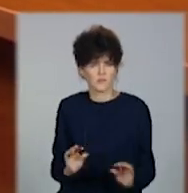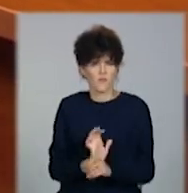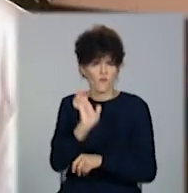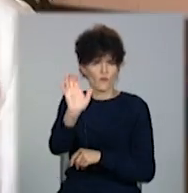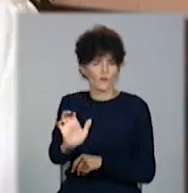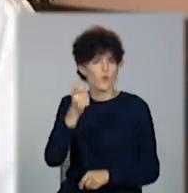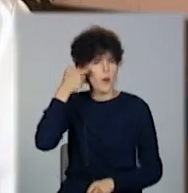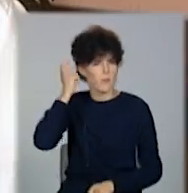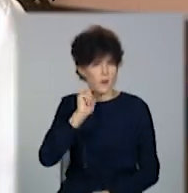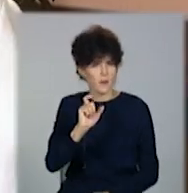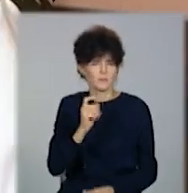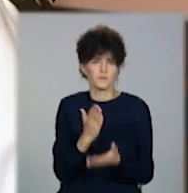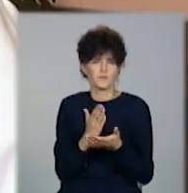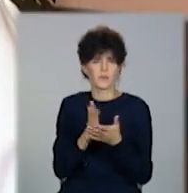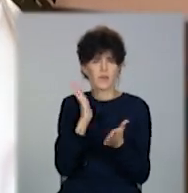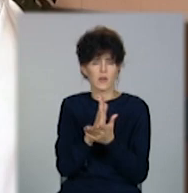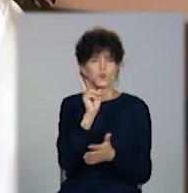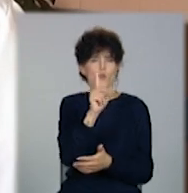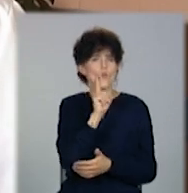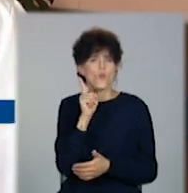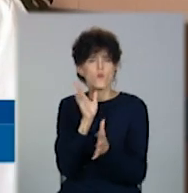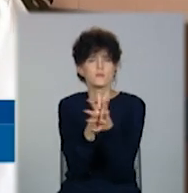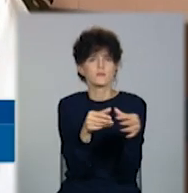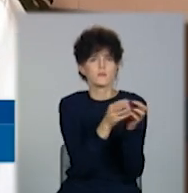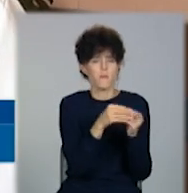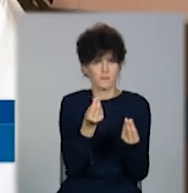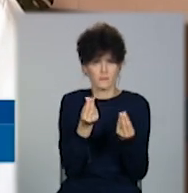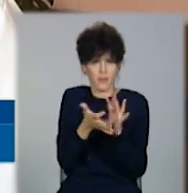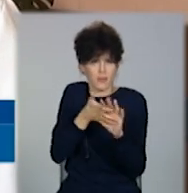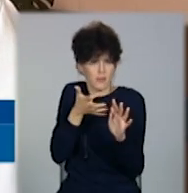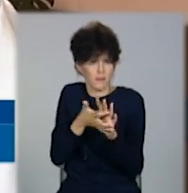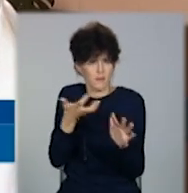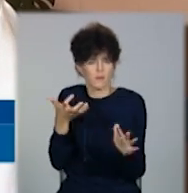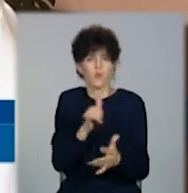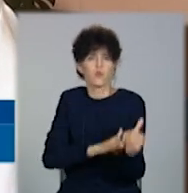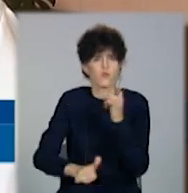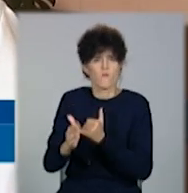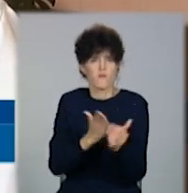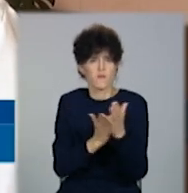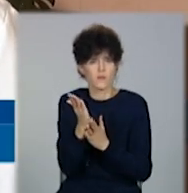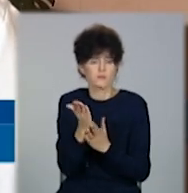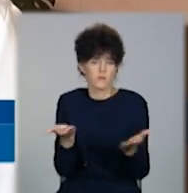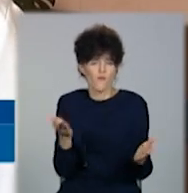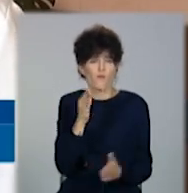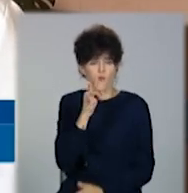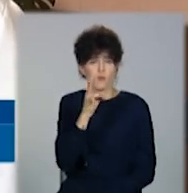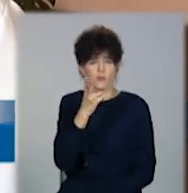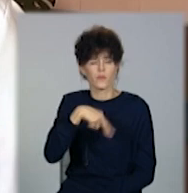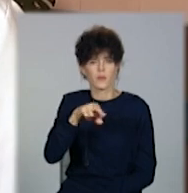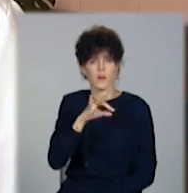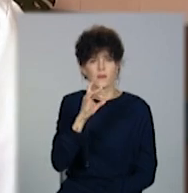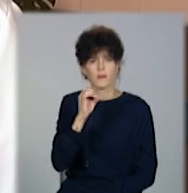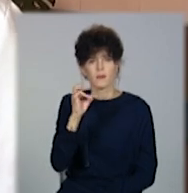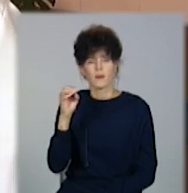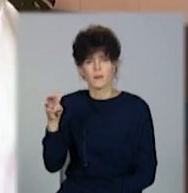апаратів. У молодих сімей немає грошей, тому, звісно, тут фонд Ріната Ахметова